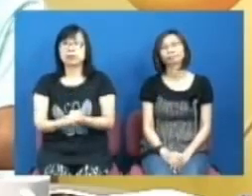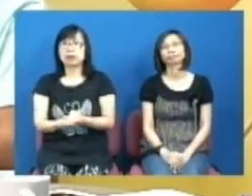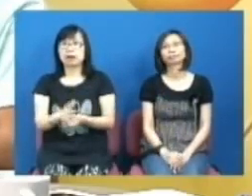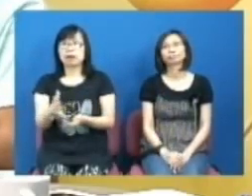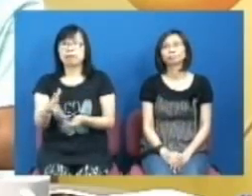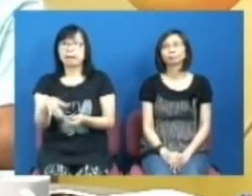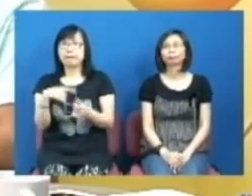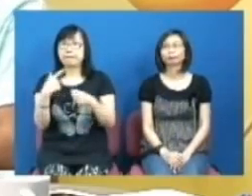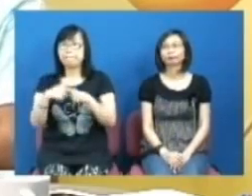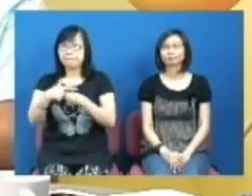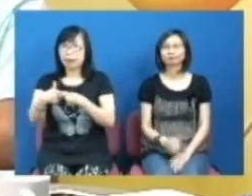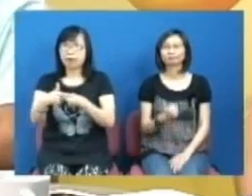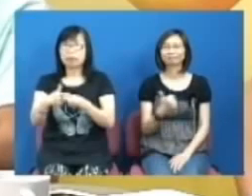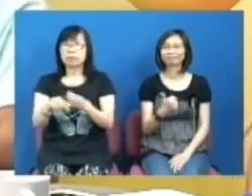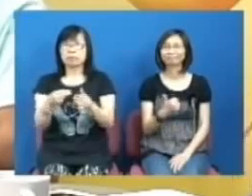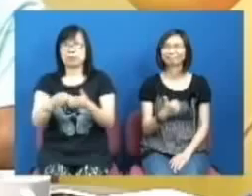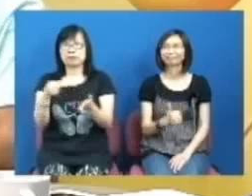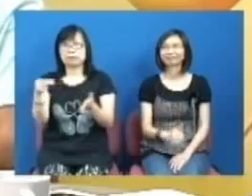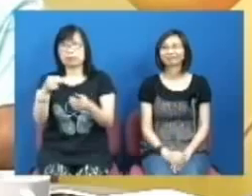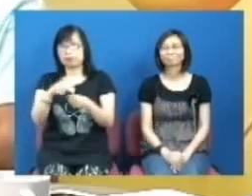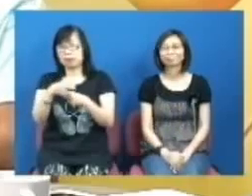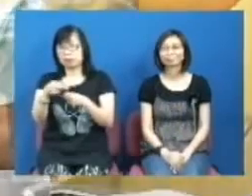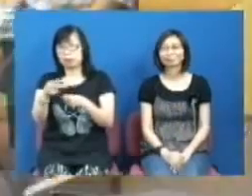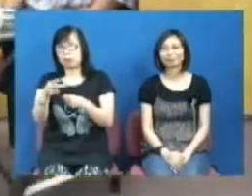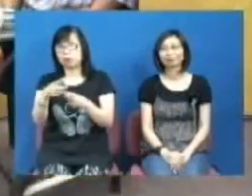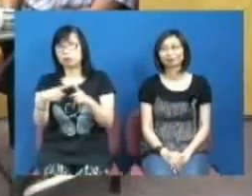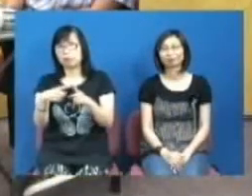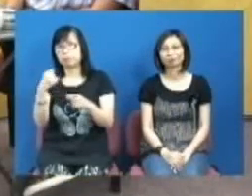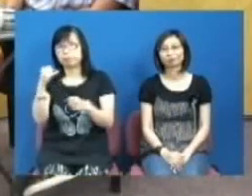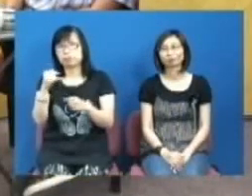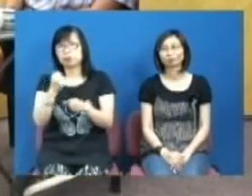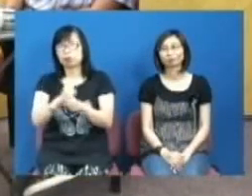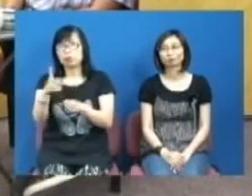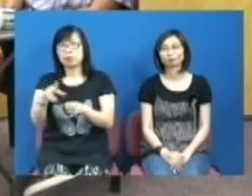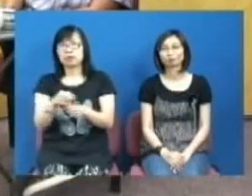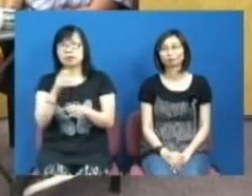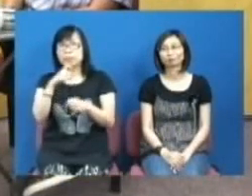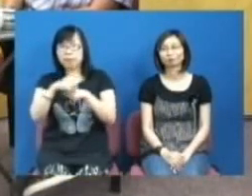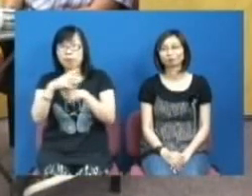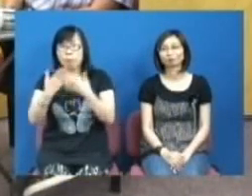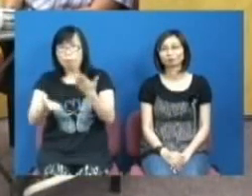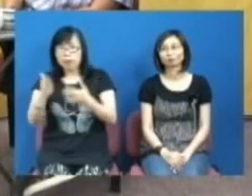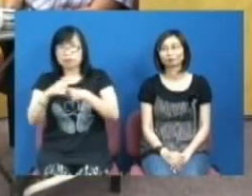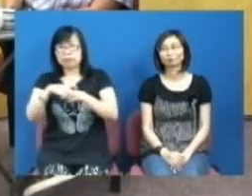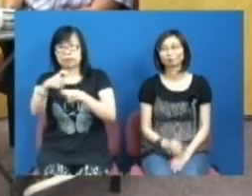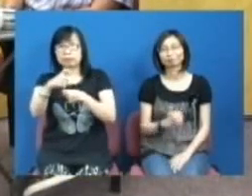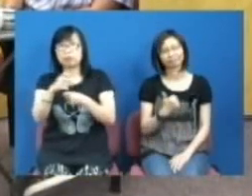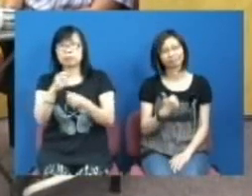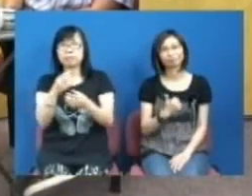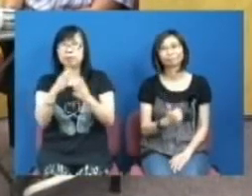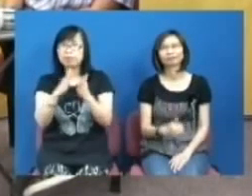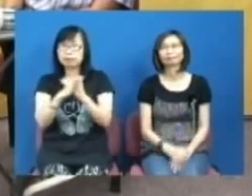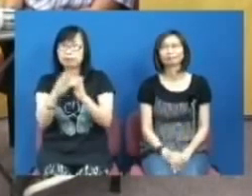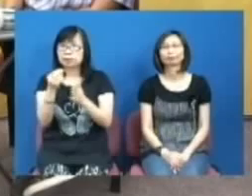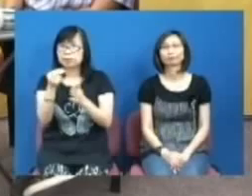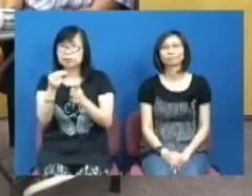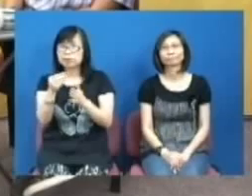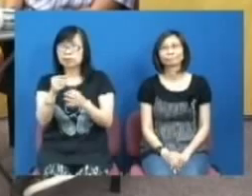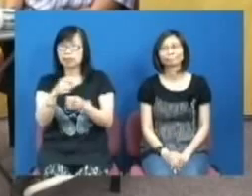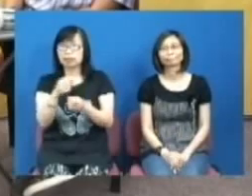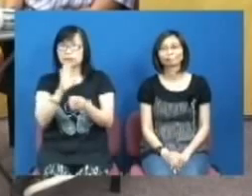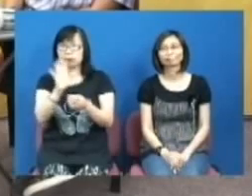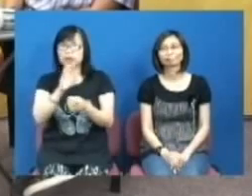八叫第七嗰個唔做。或者排第九，叫第八、第七唔好做，咁即使係望到個結果